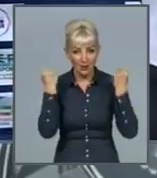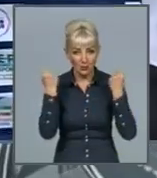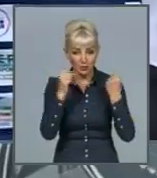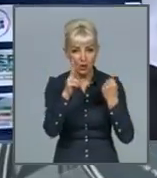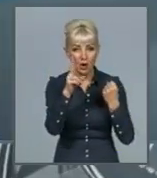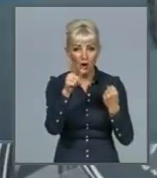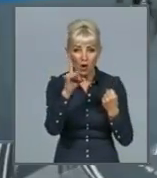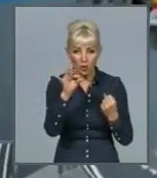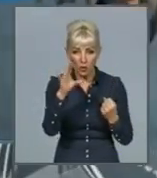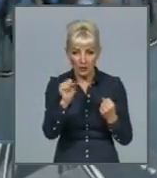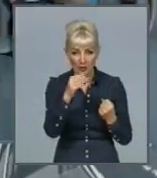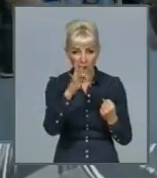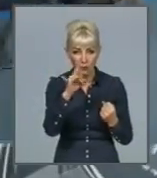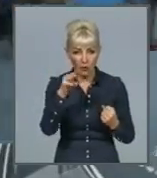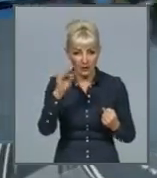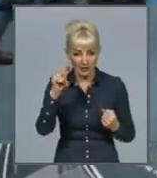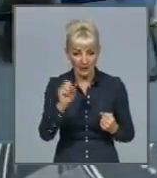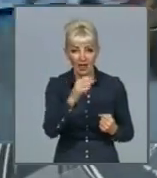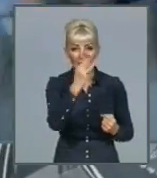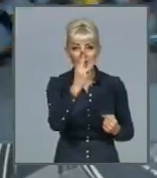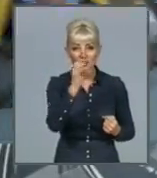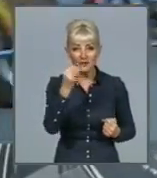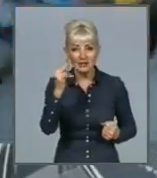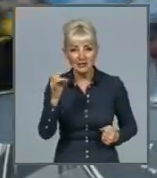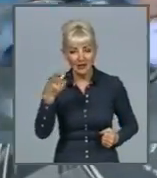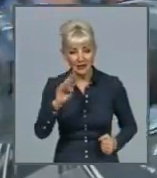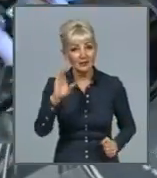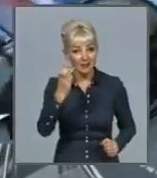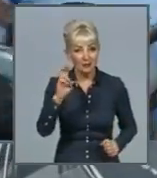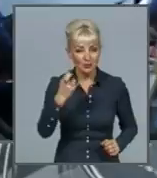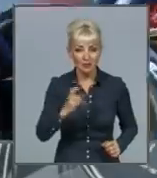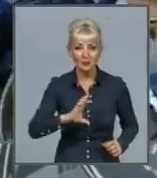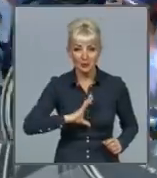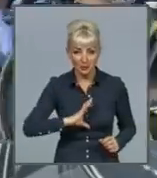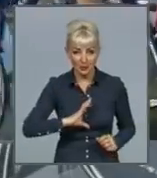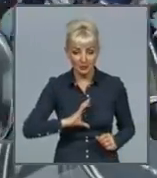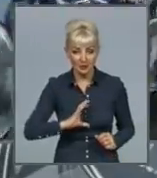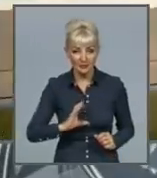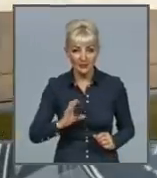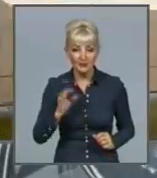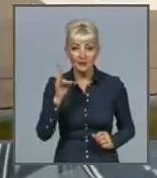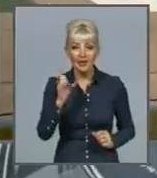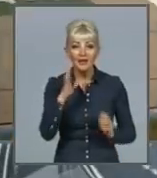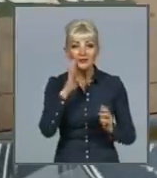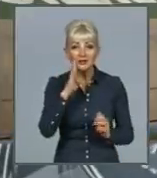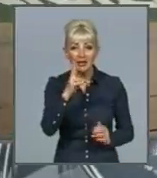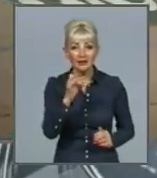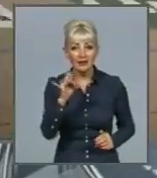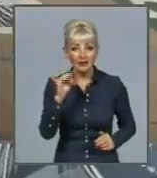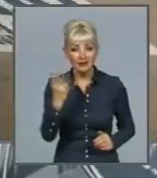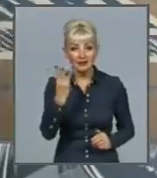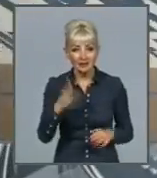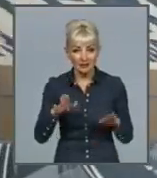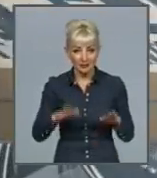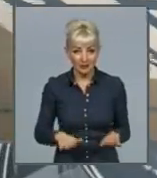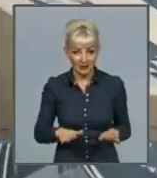Фортиса из Швейцарии, которые стали серебряным и бронзовым призерами соответственно. В девичьем керени на третью ступень пьедестала